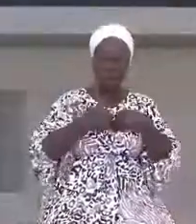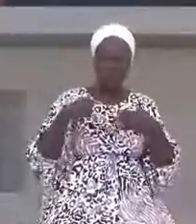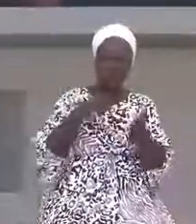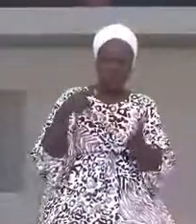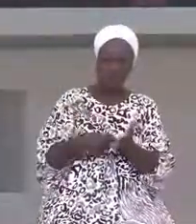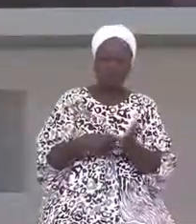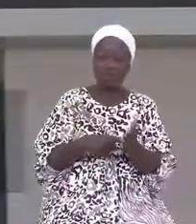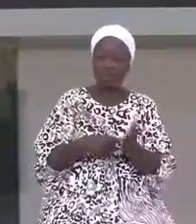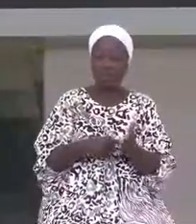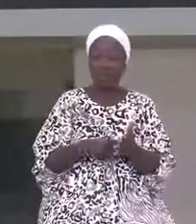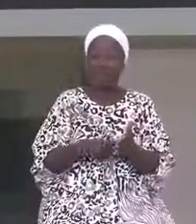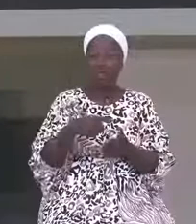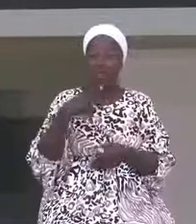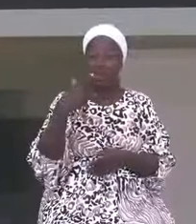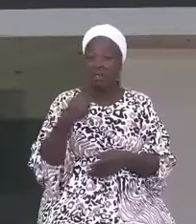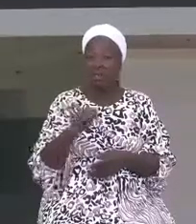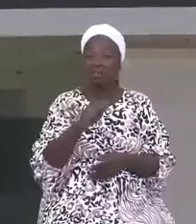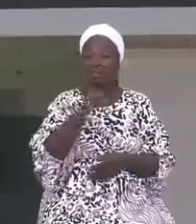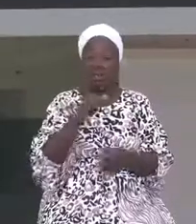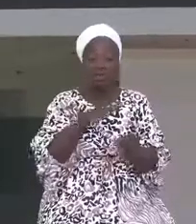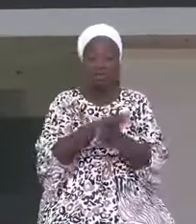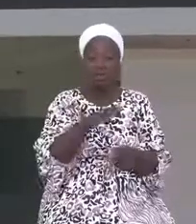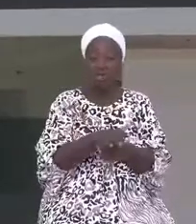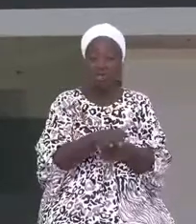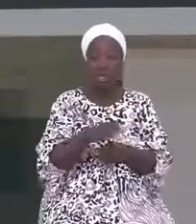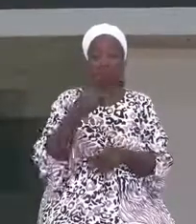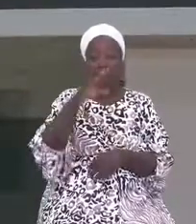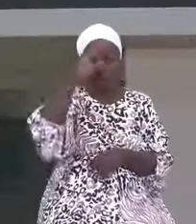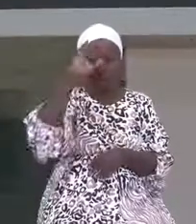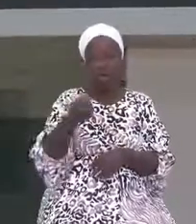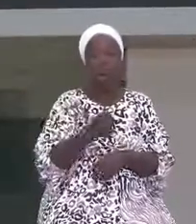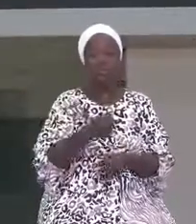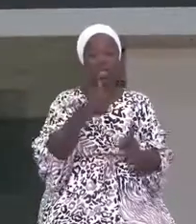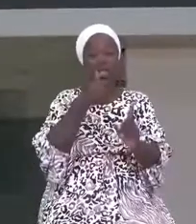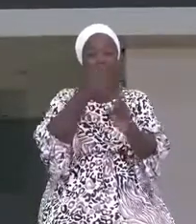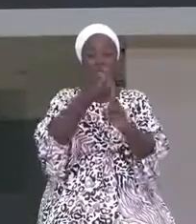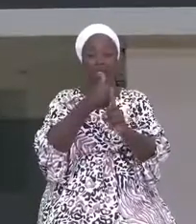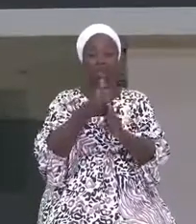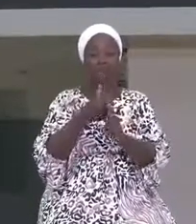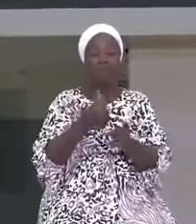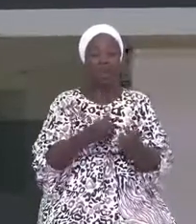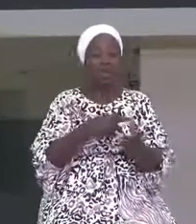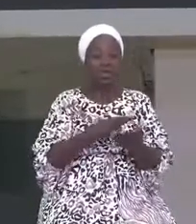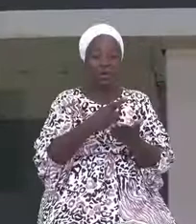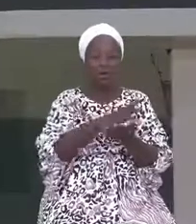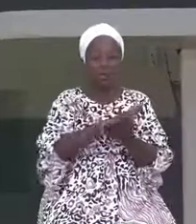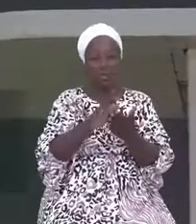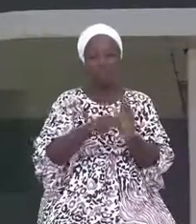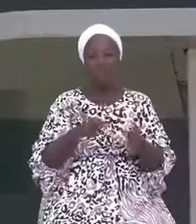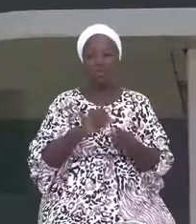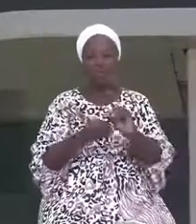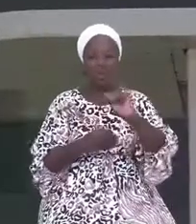avoir l'insuffisance de la justice de soi de l'homme. Troisième